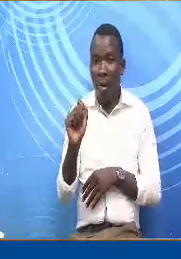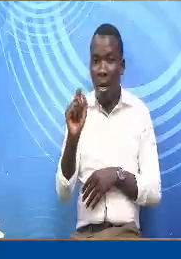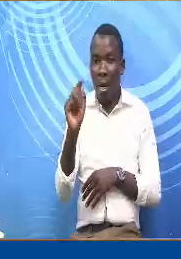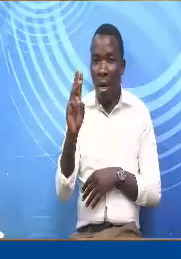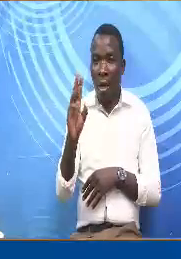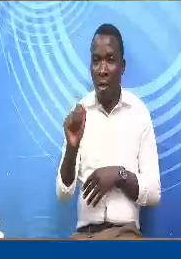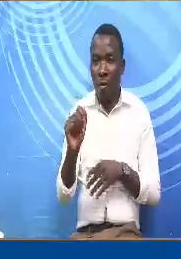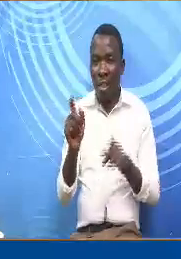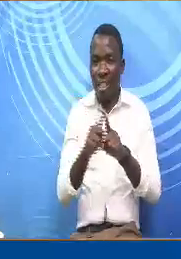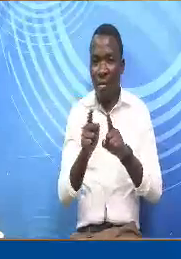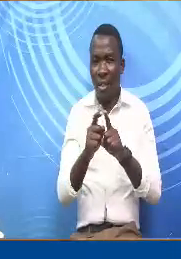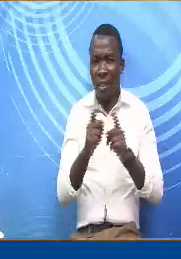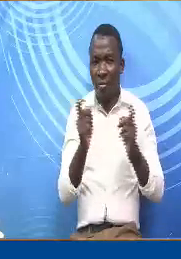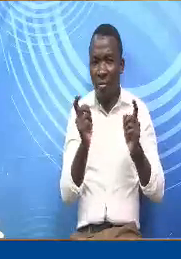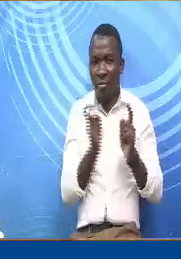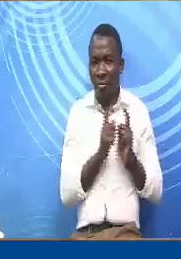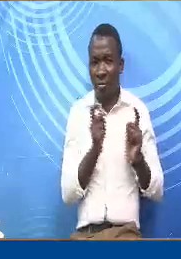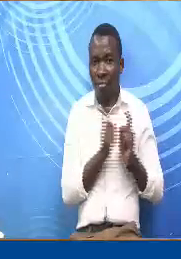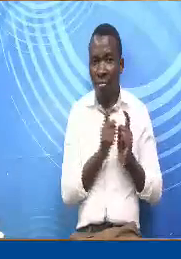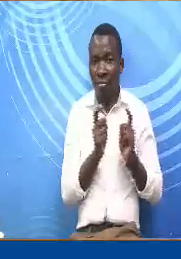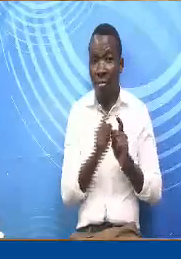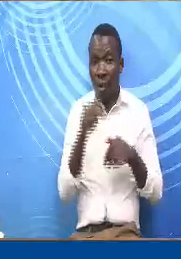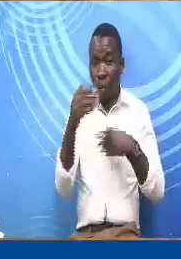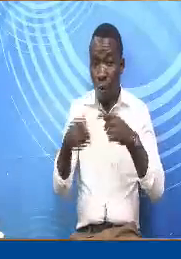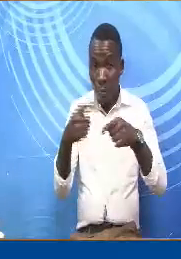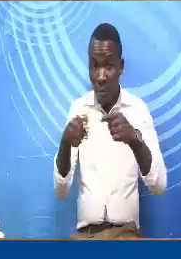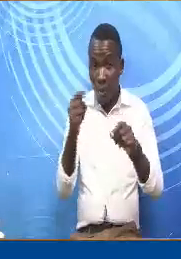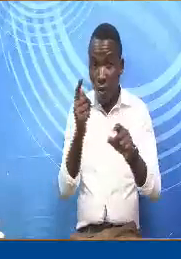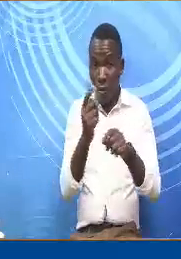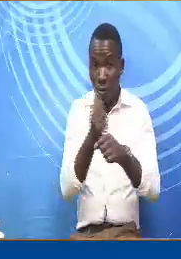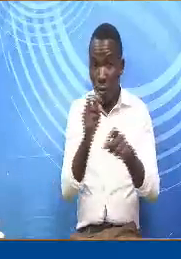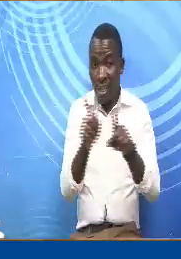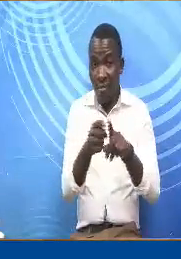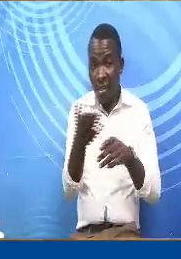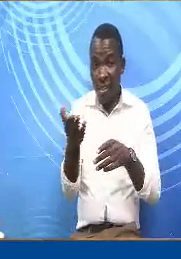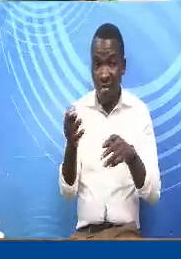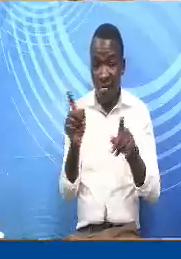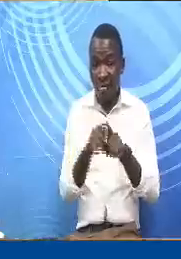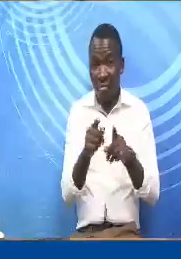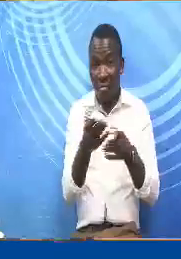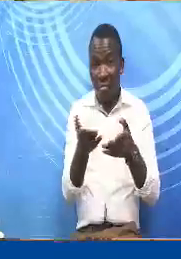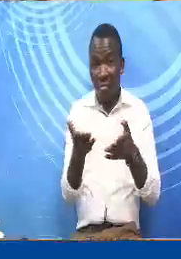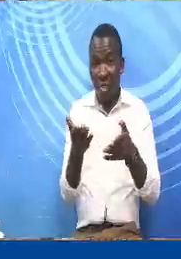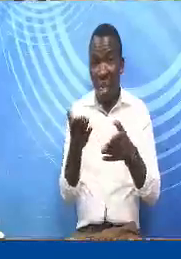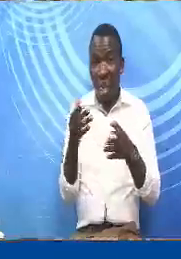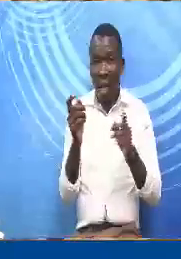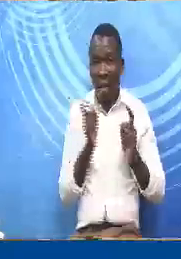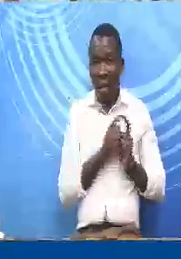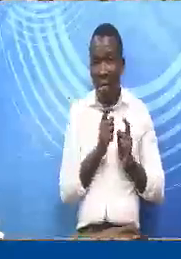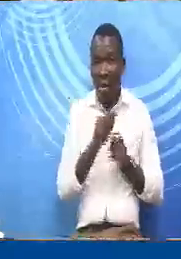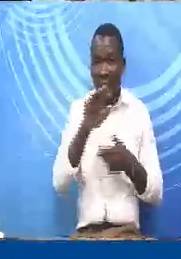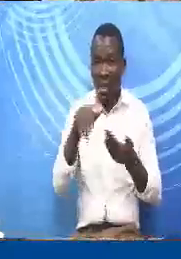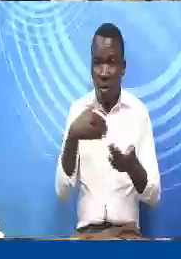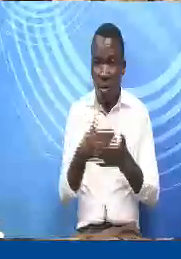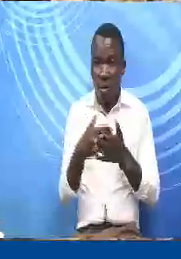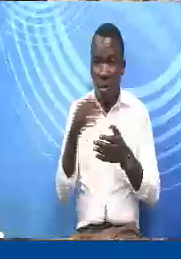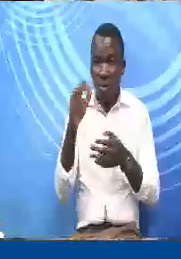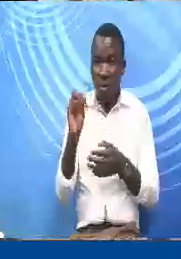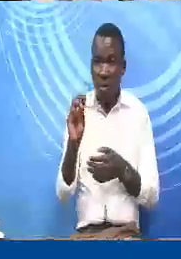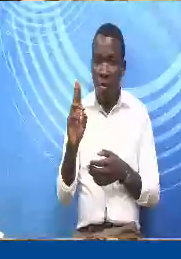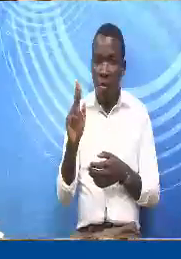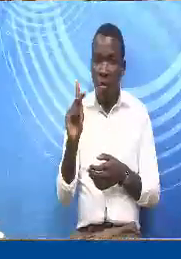gukomeza kuntoteza ubwo rero nuko nguko bimeze rwose agahinda nikose kuri Mukabutera Dancia yanaho utuye